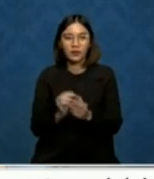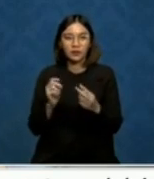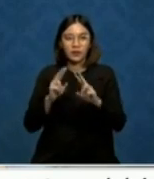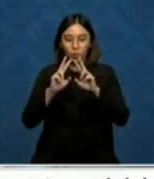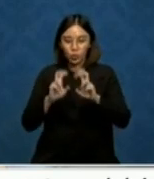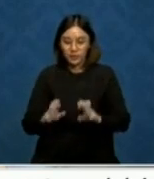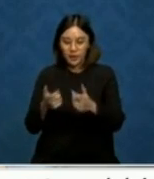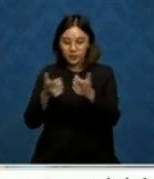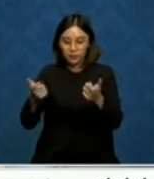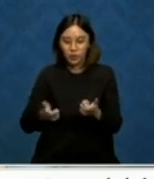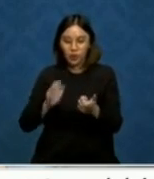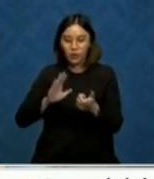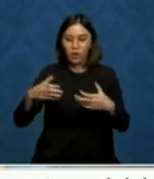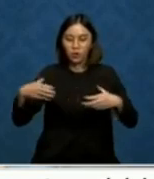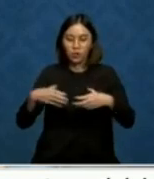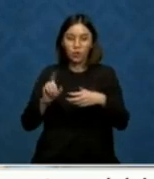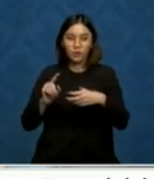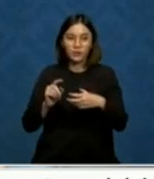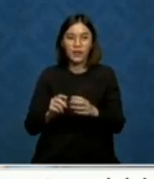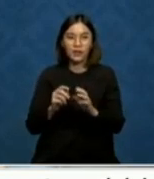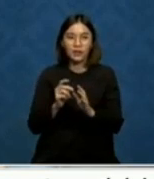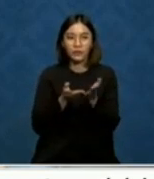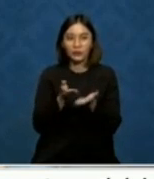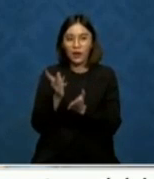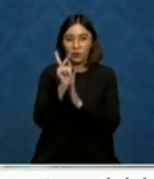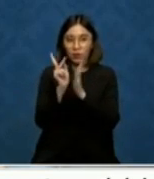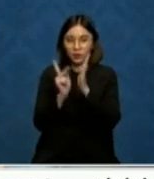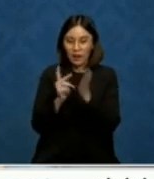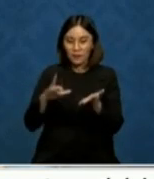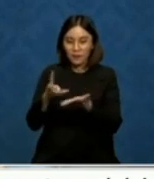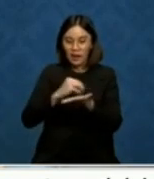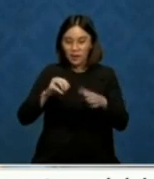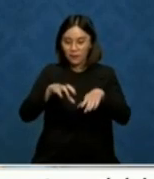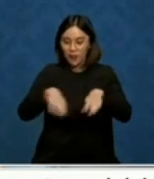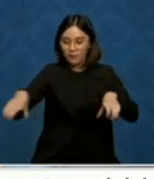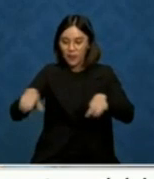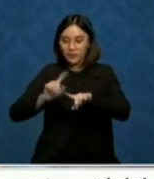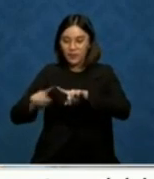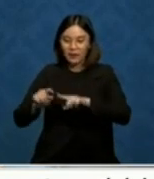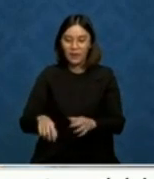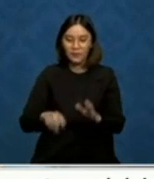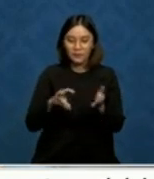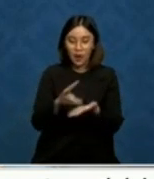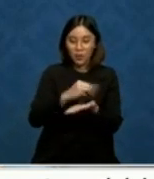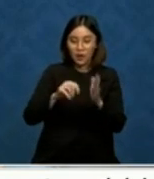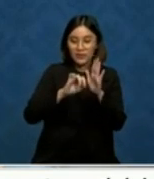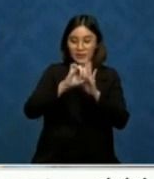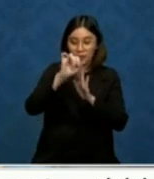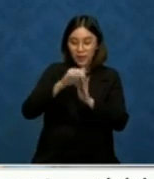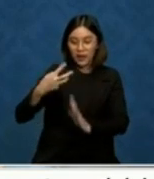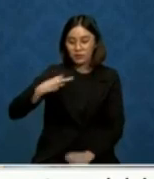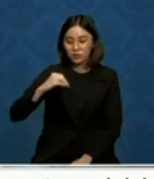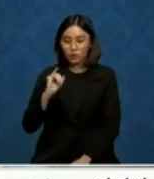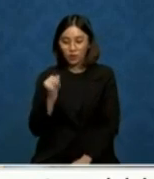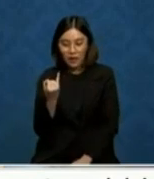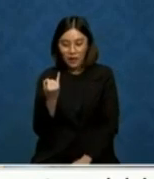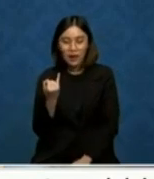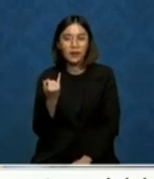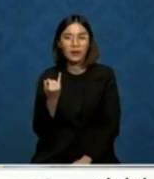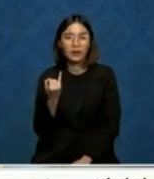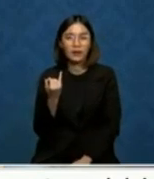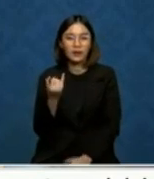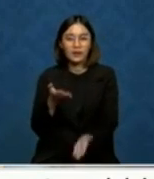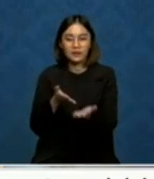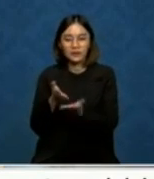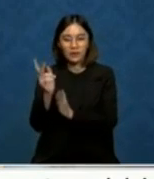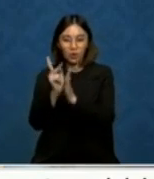จัยของคณะนิติศาสตร์นะครับหลายๆมหาวิทยาลัยนะครับมหาวิทยาลัยเชียงใหม่นะครับจุฬาลงกรณ์มหาวิทยาลัยนะครับคณะ